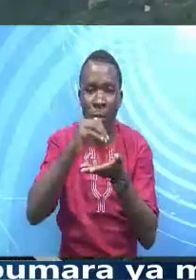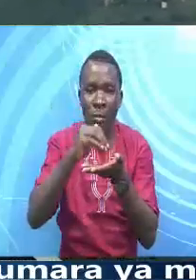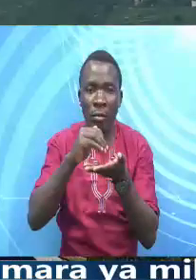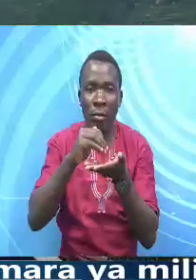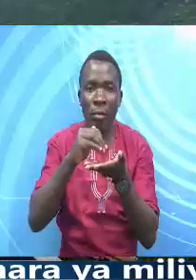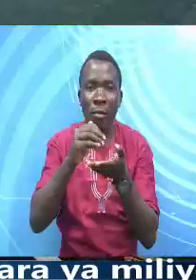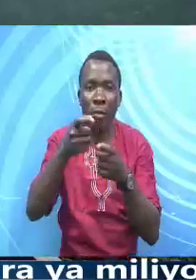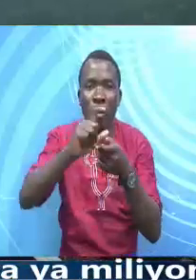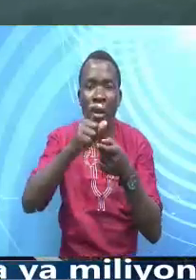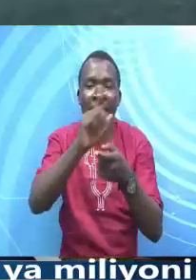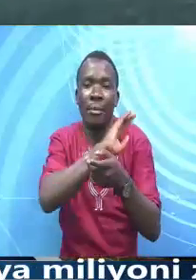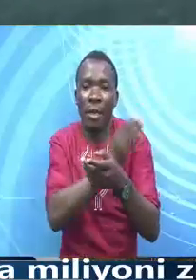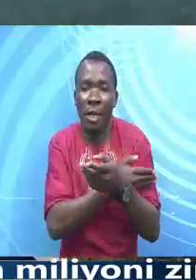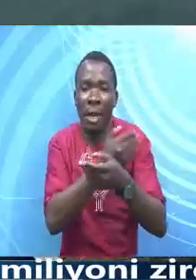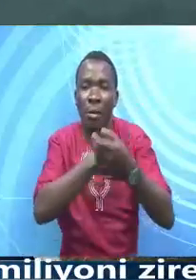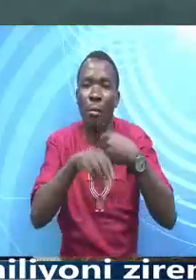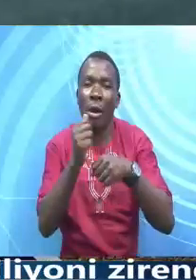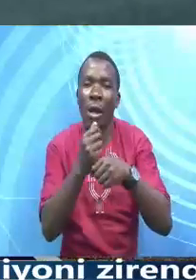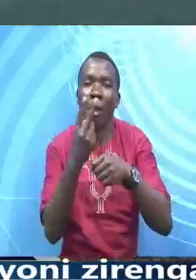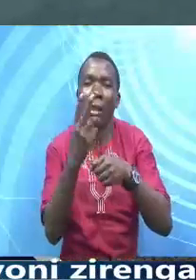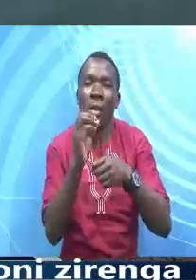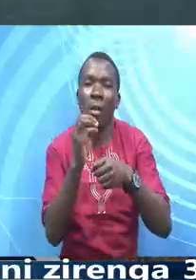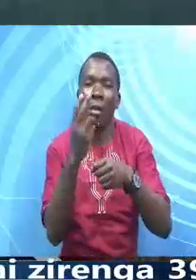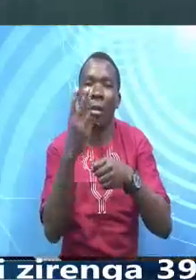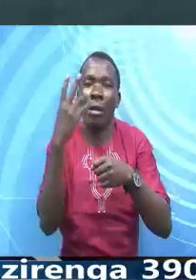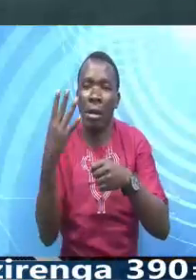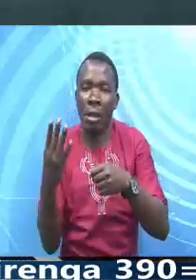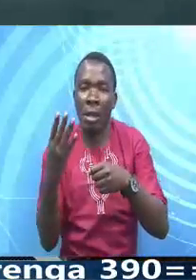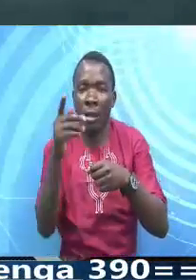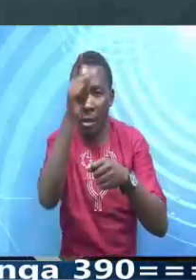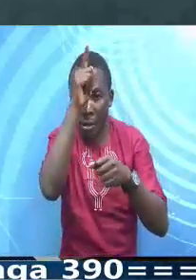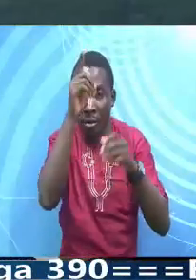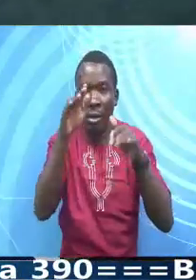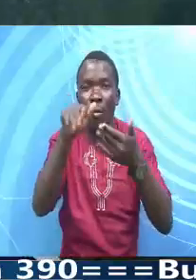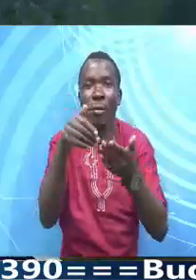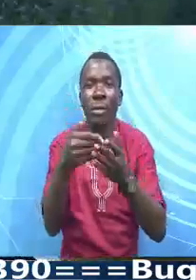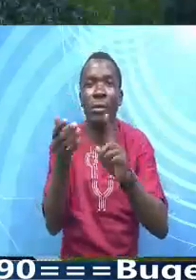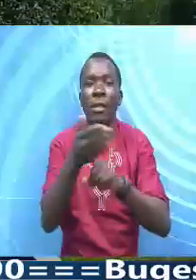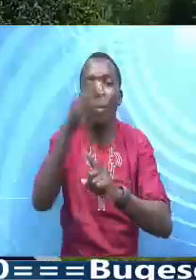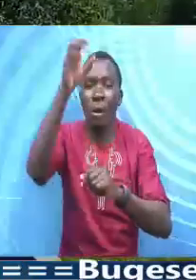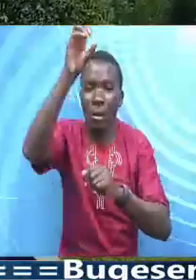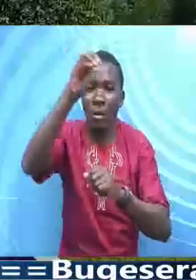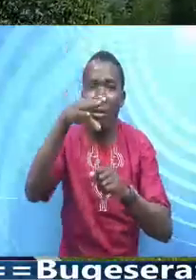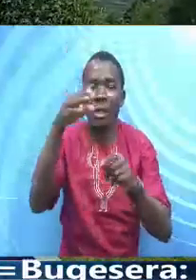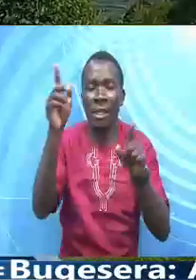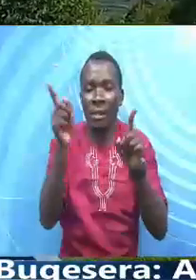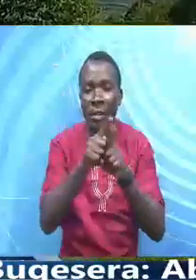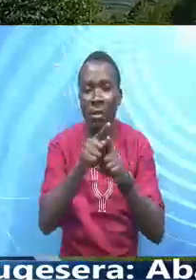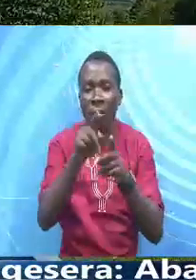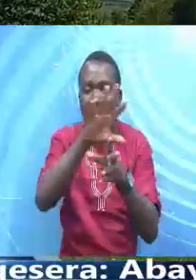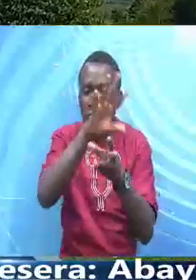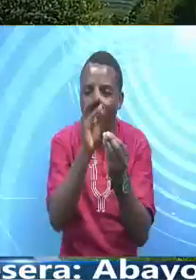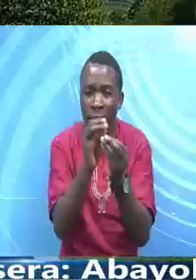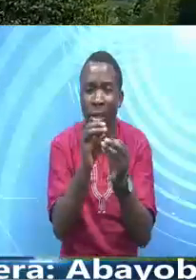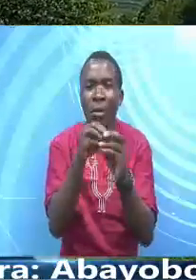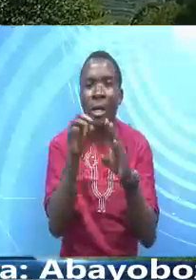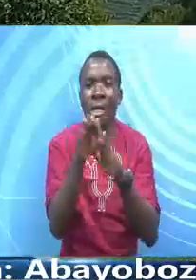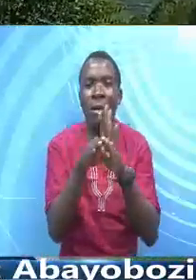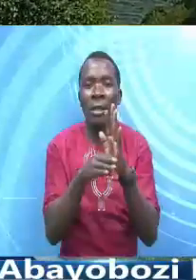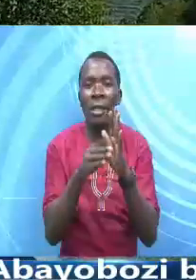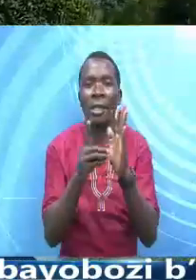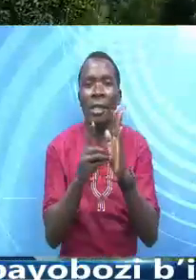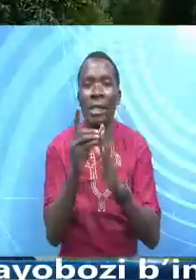mwaka w'2024 abaturage bose bazaba bagejweho amashanyarazi nk'uko bikubiye muri gahunda ya mbere y'iterambere rirambye